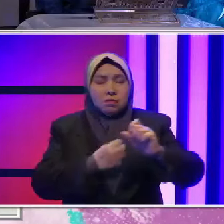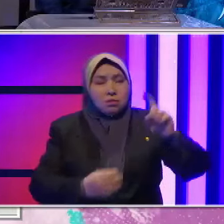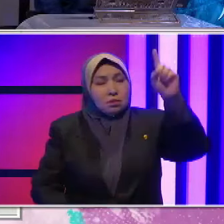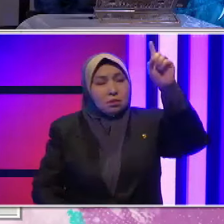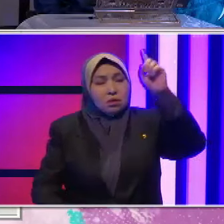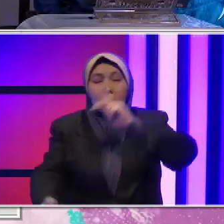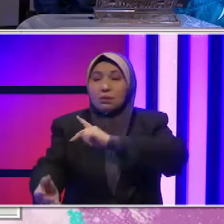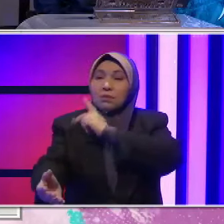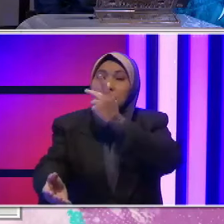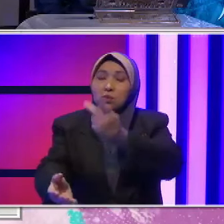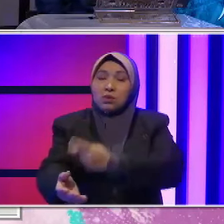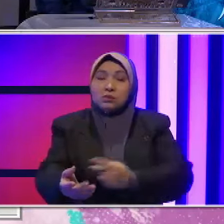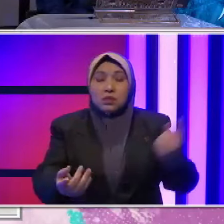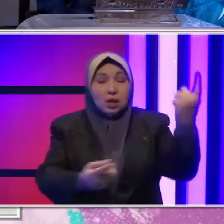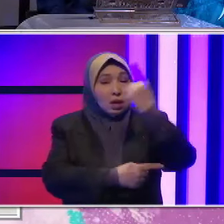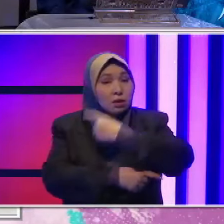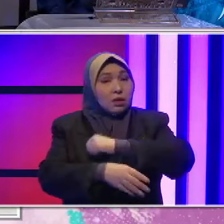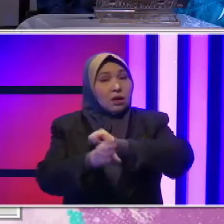Maliki